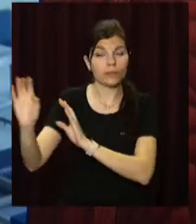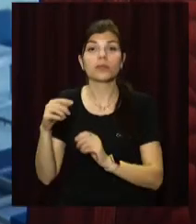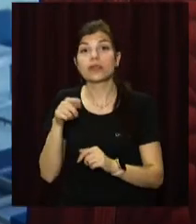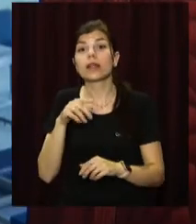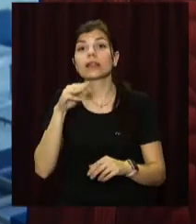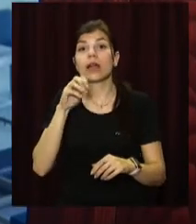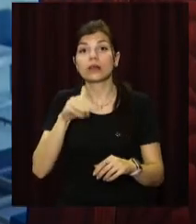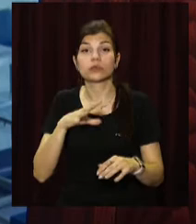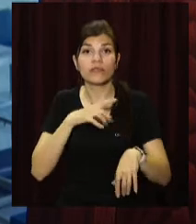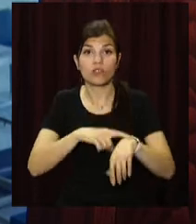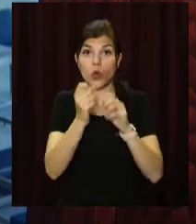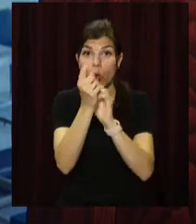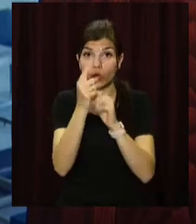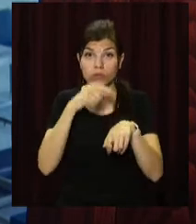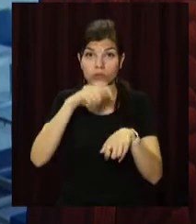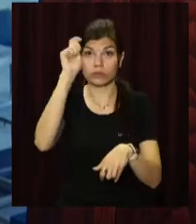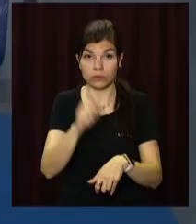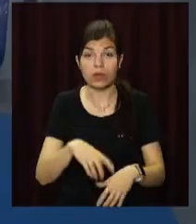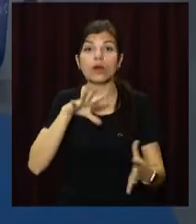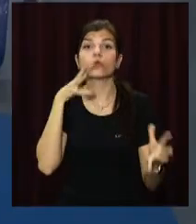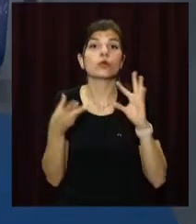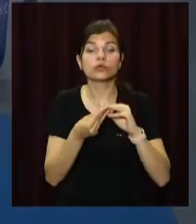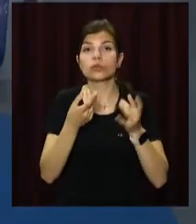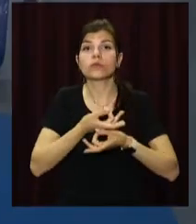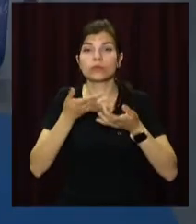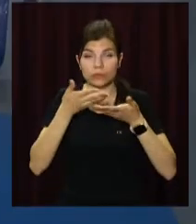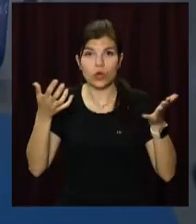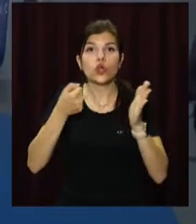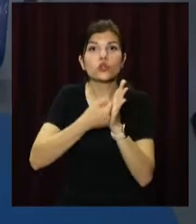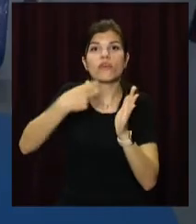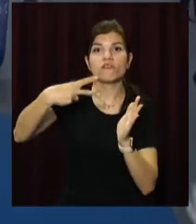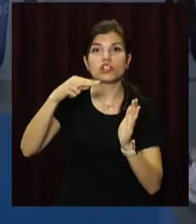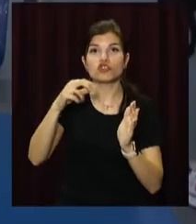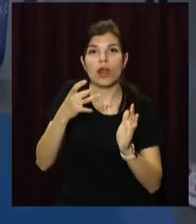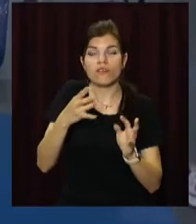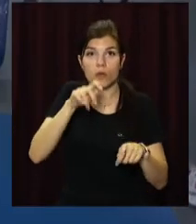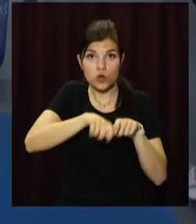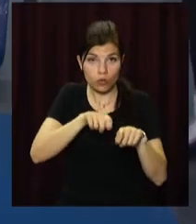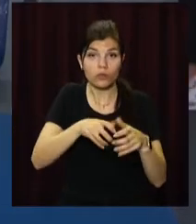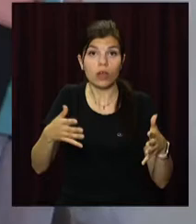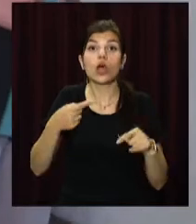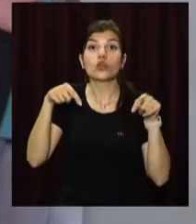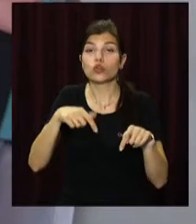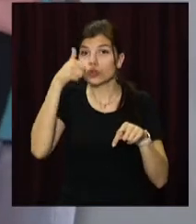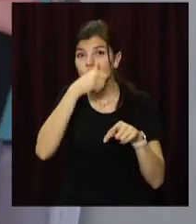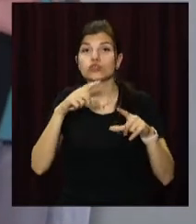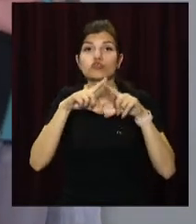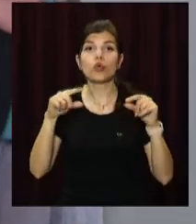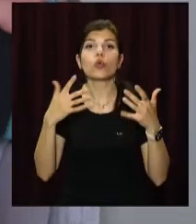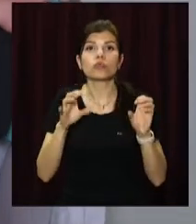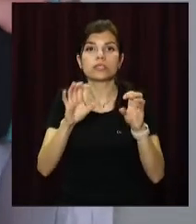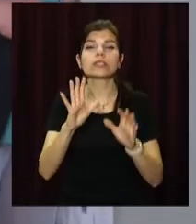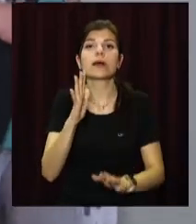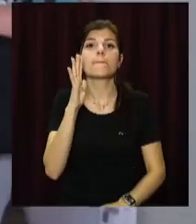Тестування стартувало об 11-й годині, його результати оприлюднять до 20 червня. Цьогоріч школярі вже складали іспити з